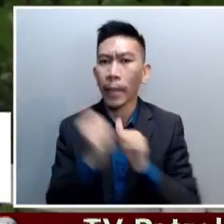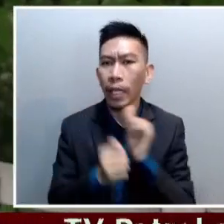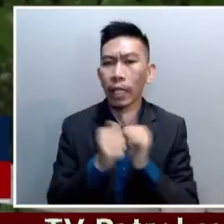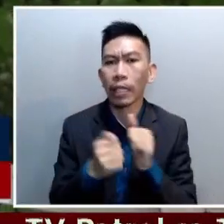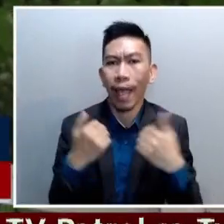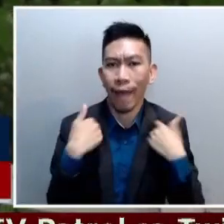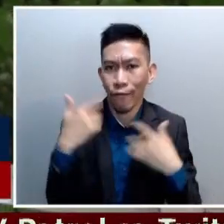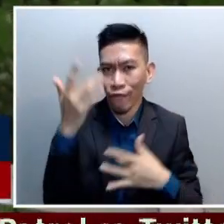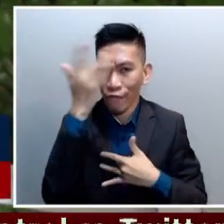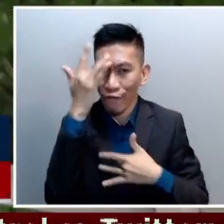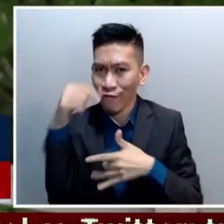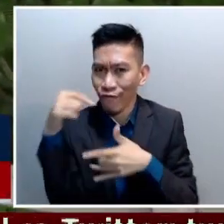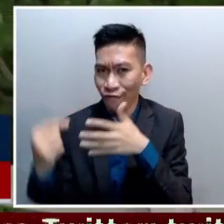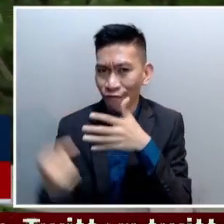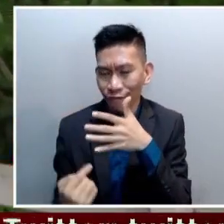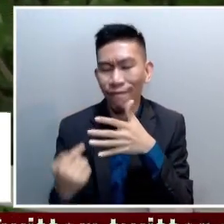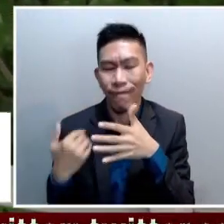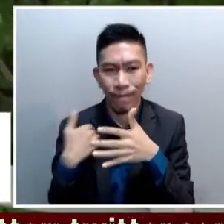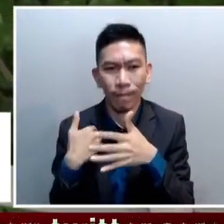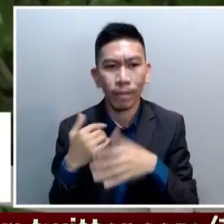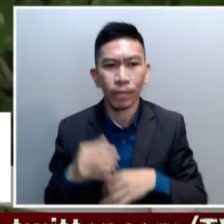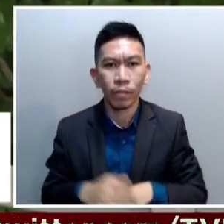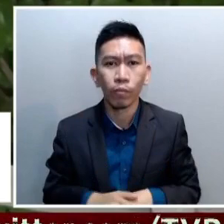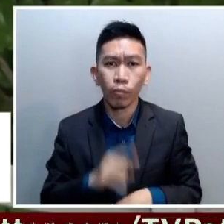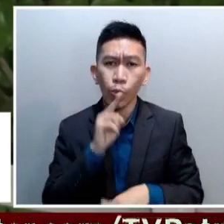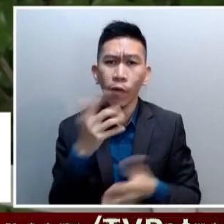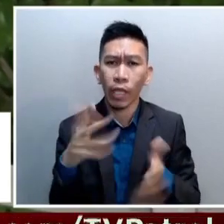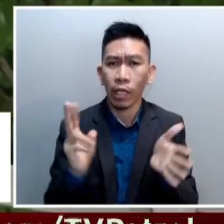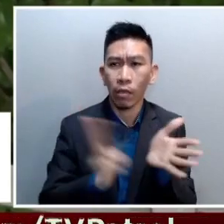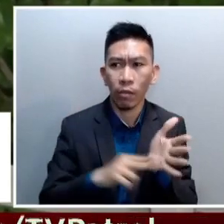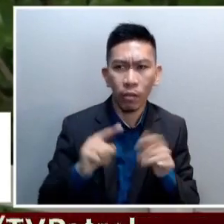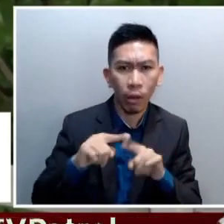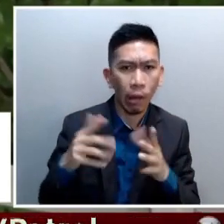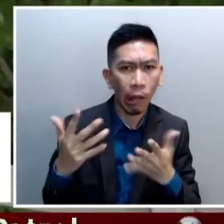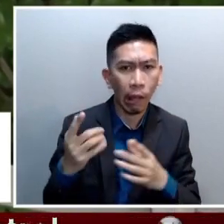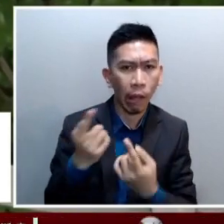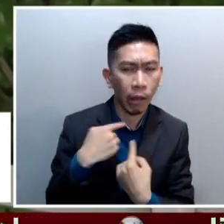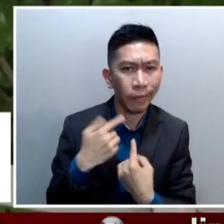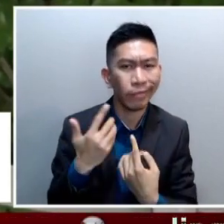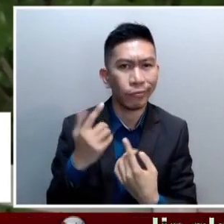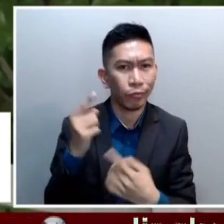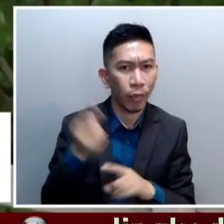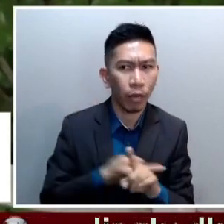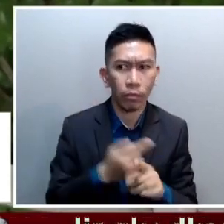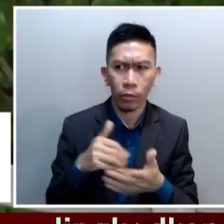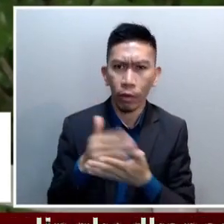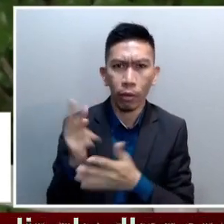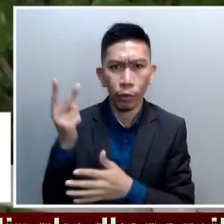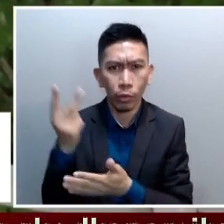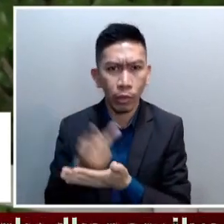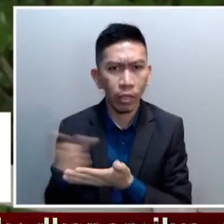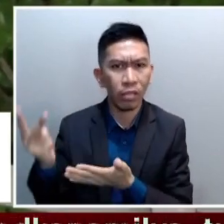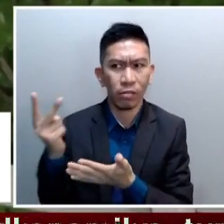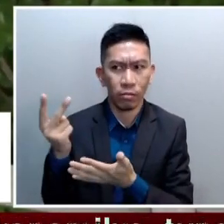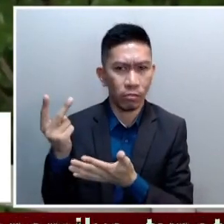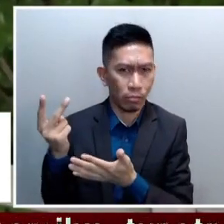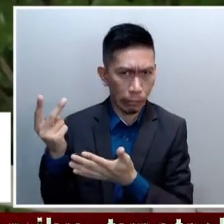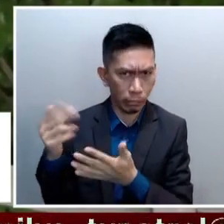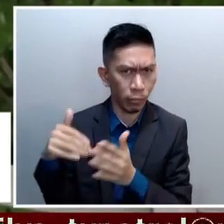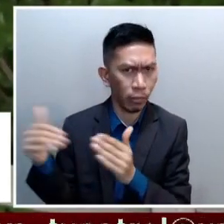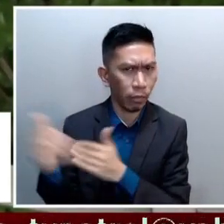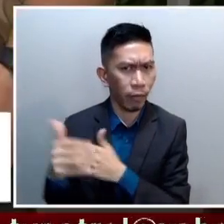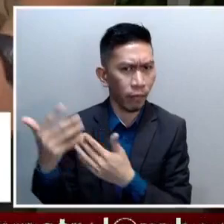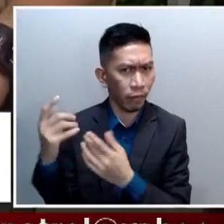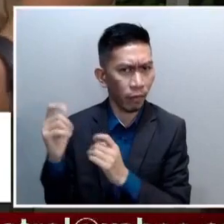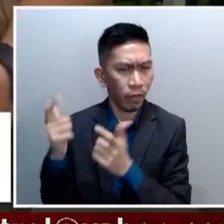pero wala pa rin reply kasi 1 month nang mahigit yon. Pero yung iba, 2 weeks lang, nagre-reply na sila, pinapupunta na sila dito. Kami matagal na,